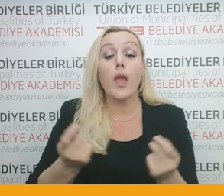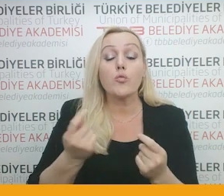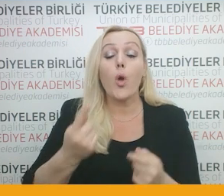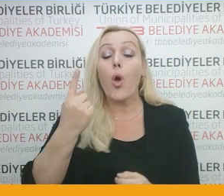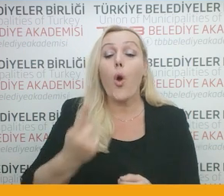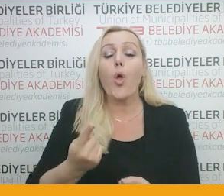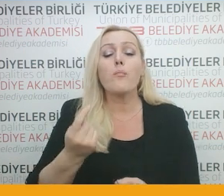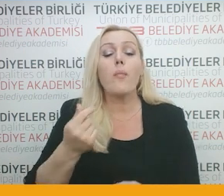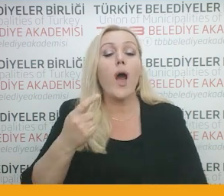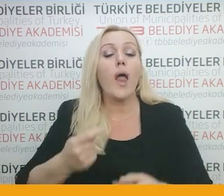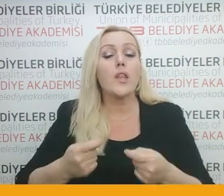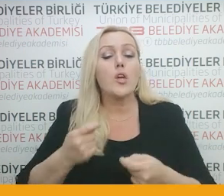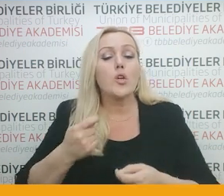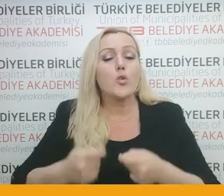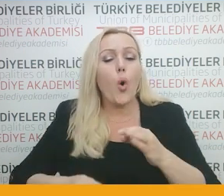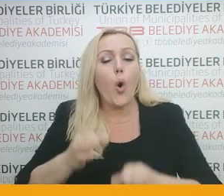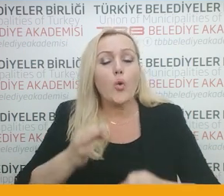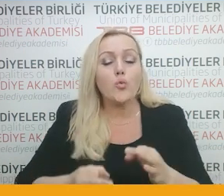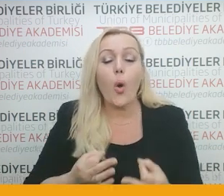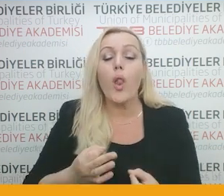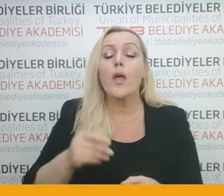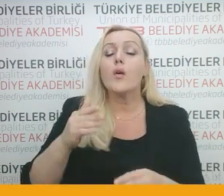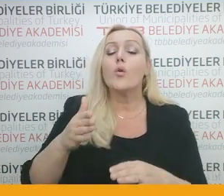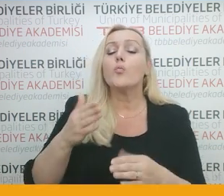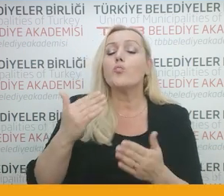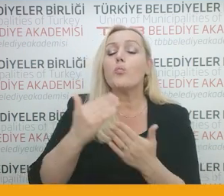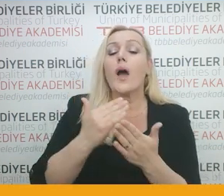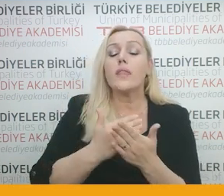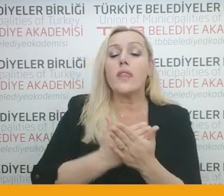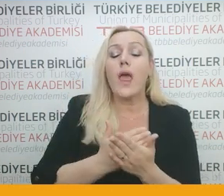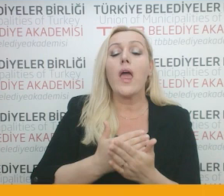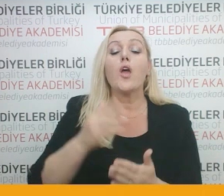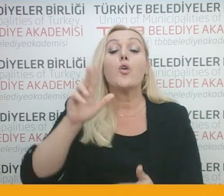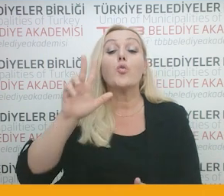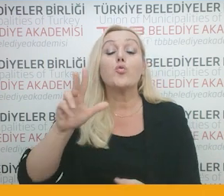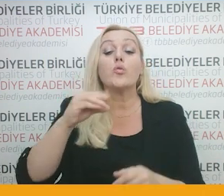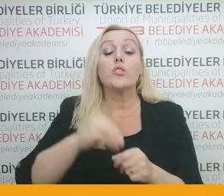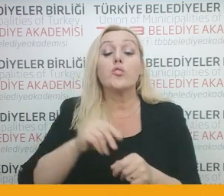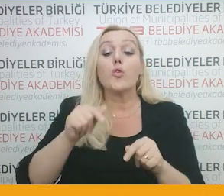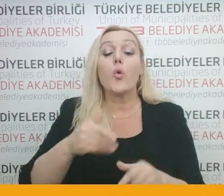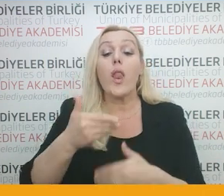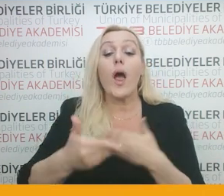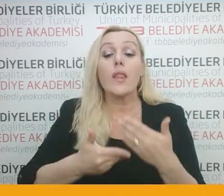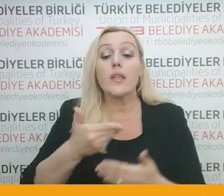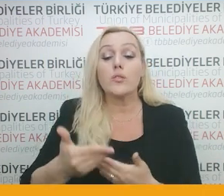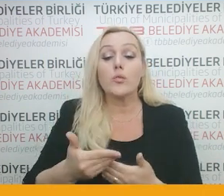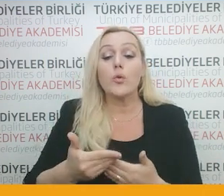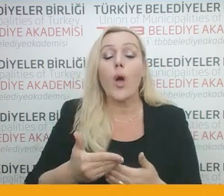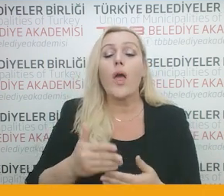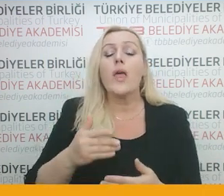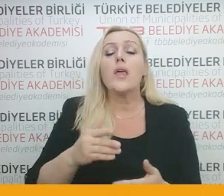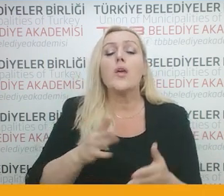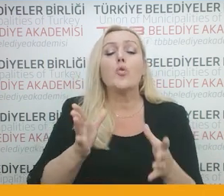mali kontrol, iç kontrol ve ön mali kontrol ilişkin usul ve esaslar madde 3'te şu şekilde ifade ediliyor.